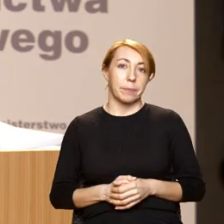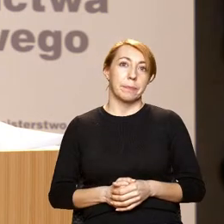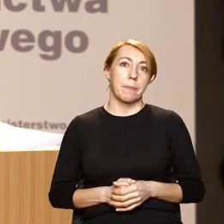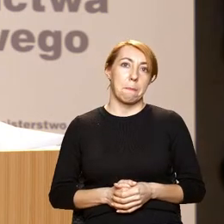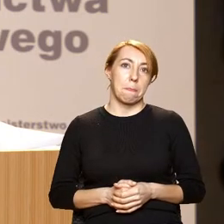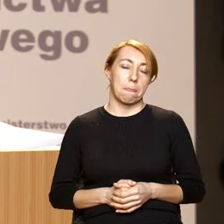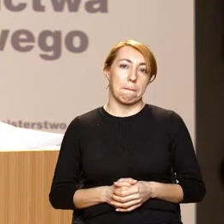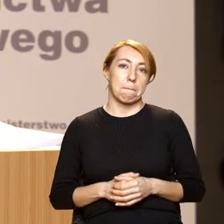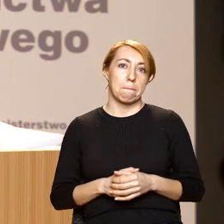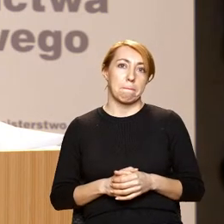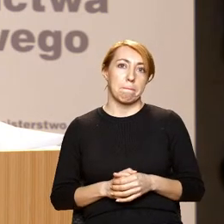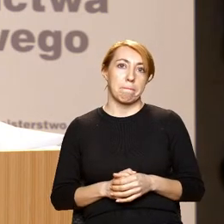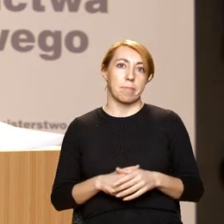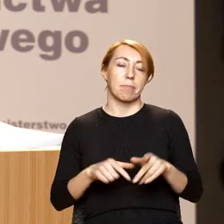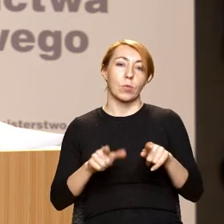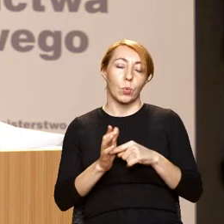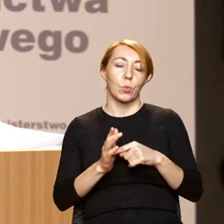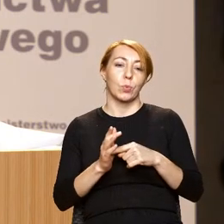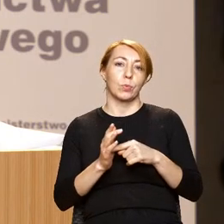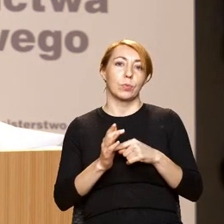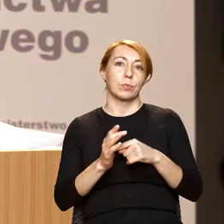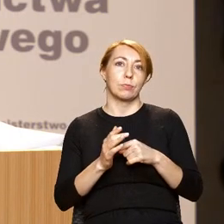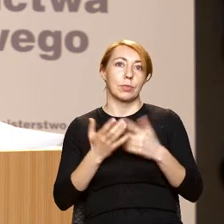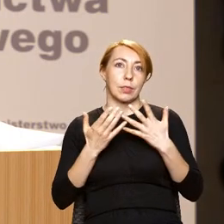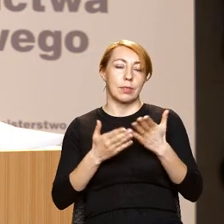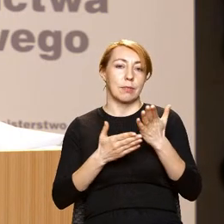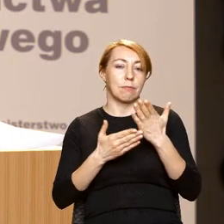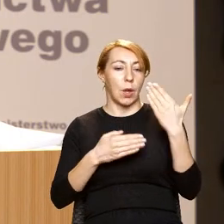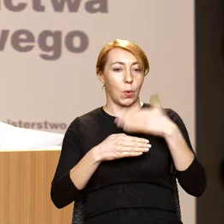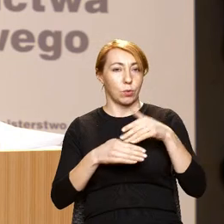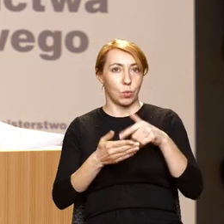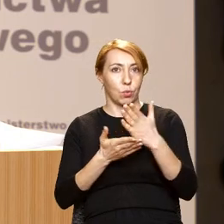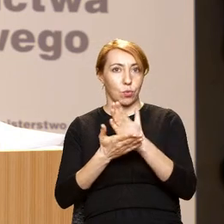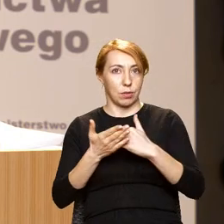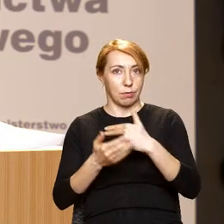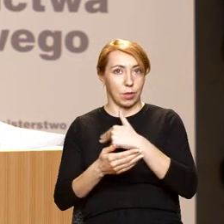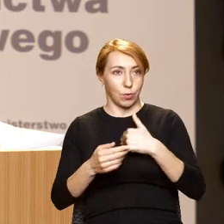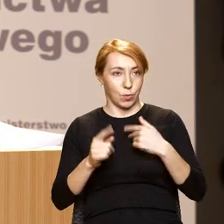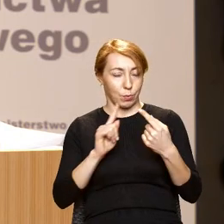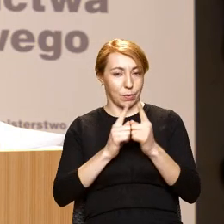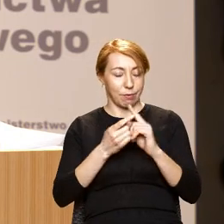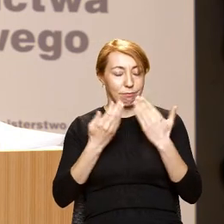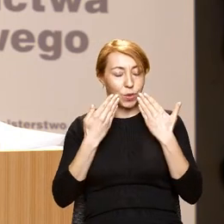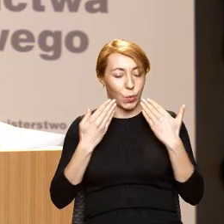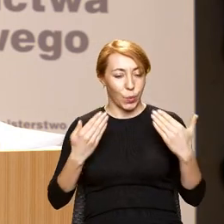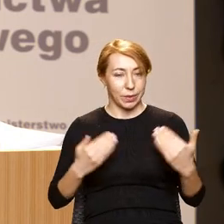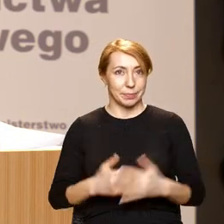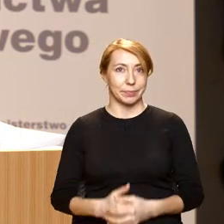I na tym chciałam zakończyć tę część naszego spotkania. Dziękuję.